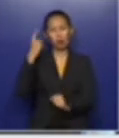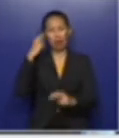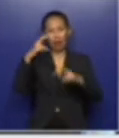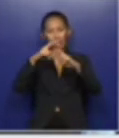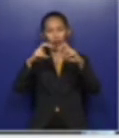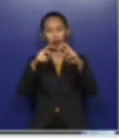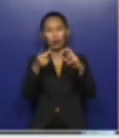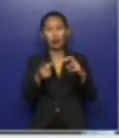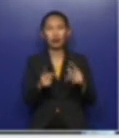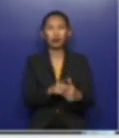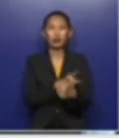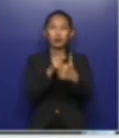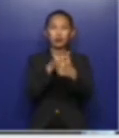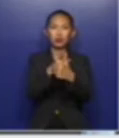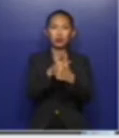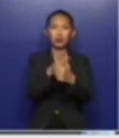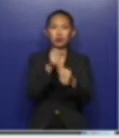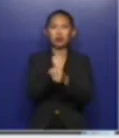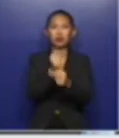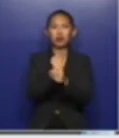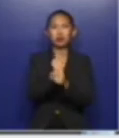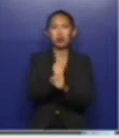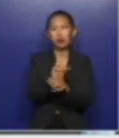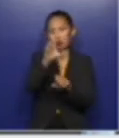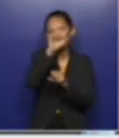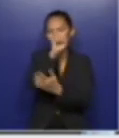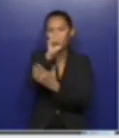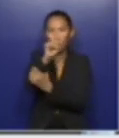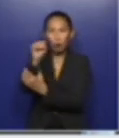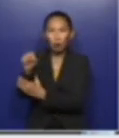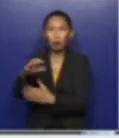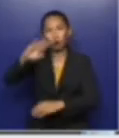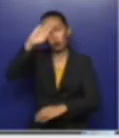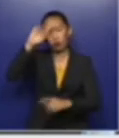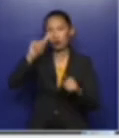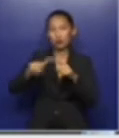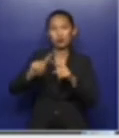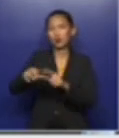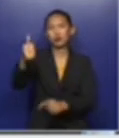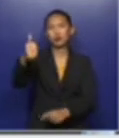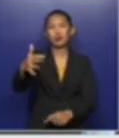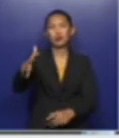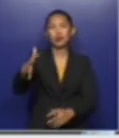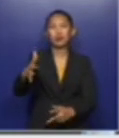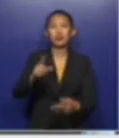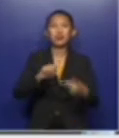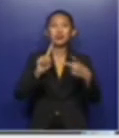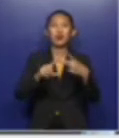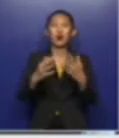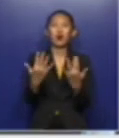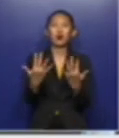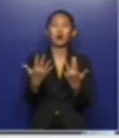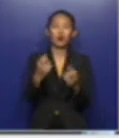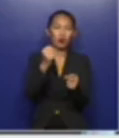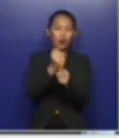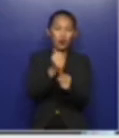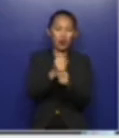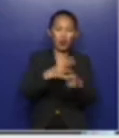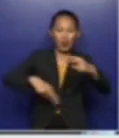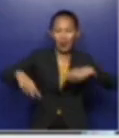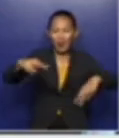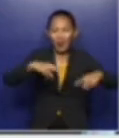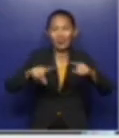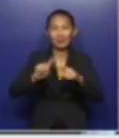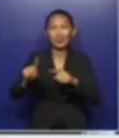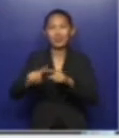1. ไม่ได้ใช้เพื่อคุ้มครองโลก 2. ใช้เพื่อรอการจัดซื้อจัดจ้างเพื่ออะไรครับ